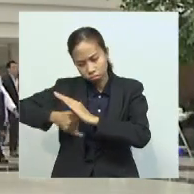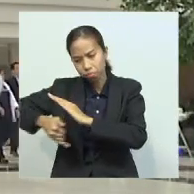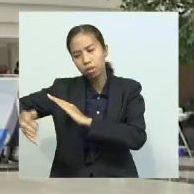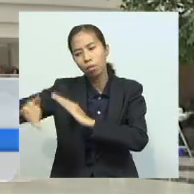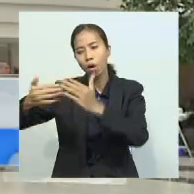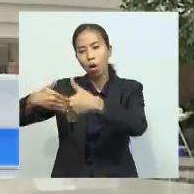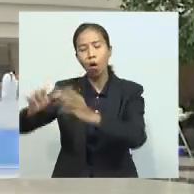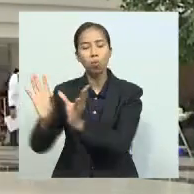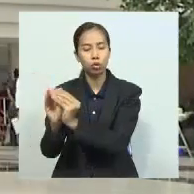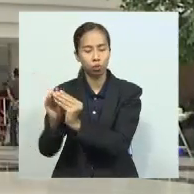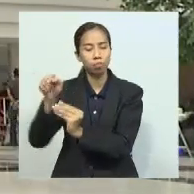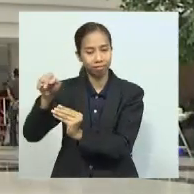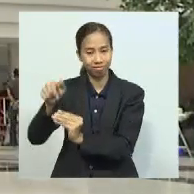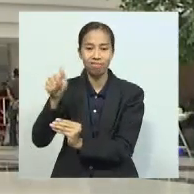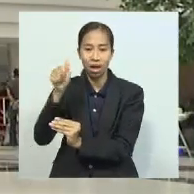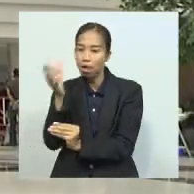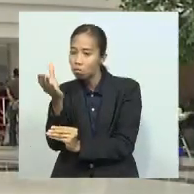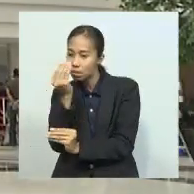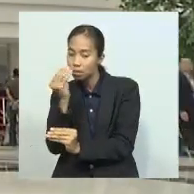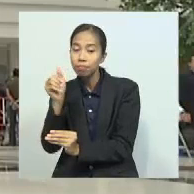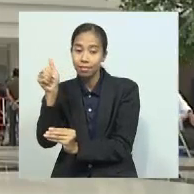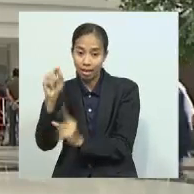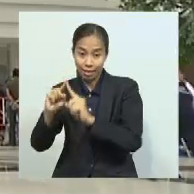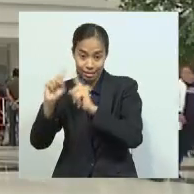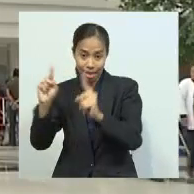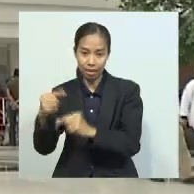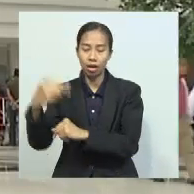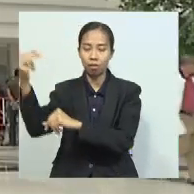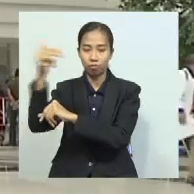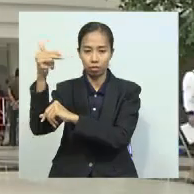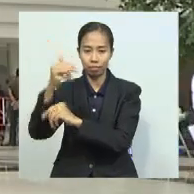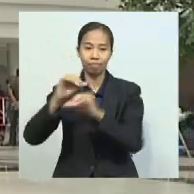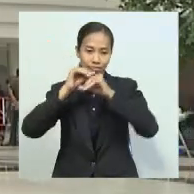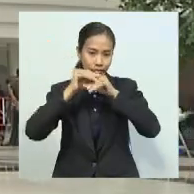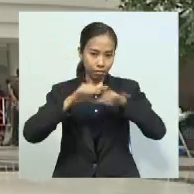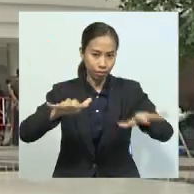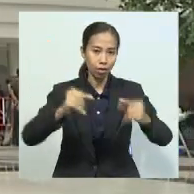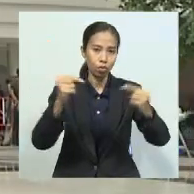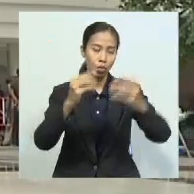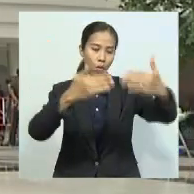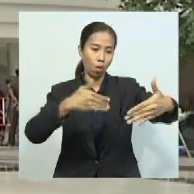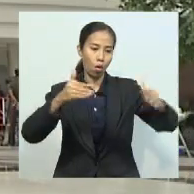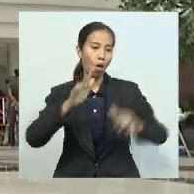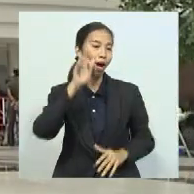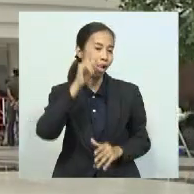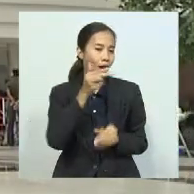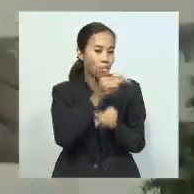ำวินิจฉัยภายในห้องพิจารณาคดีแต่ได้มีการถ่ายทอดโทรทัศน์วงจรปิดลงมาอย่างห้องสื่อมวลชนค่ะ